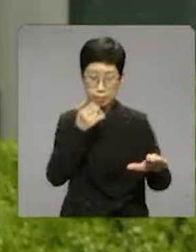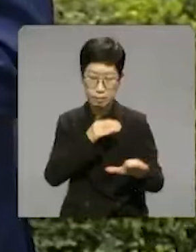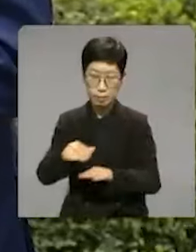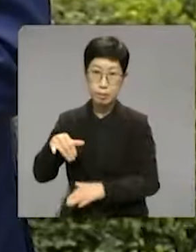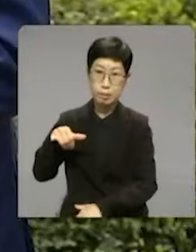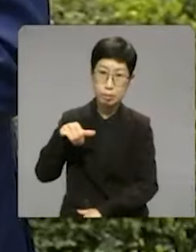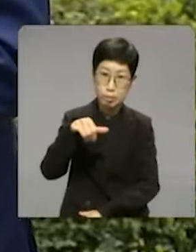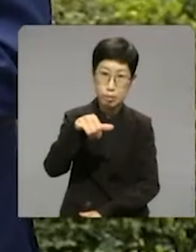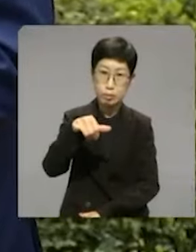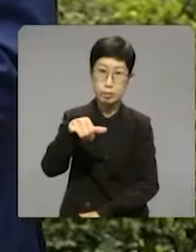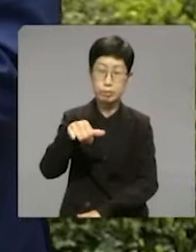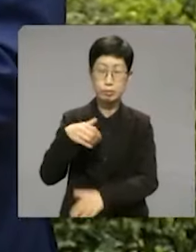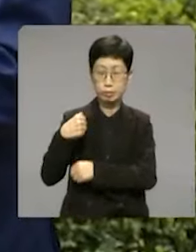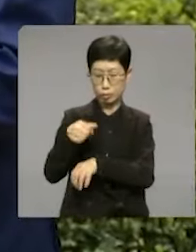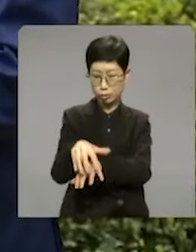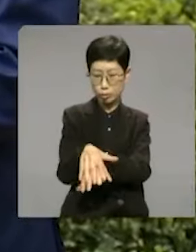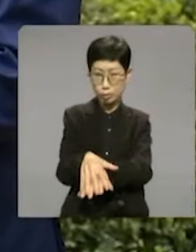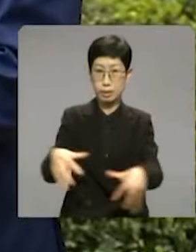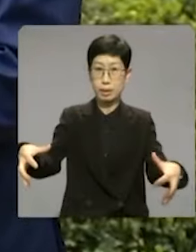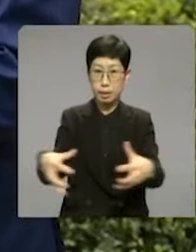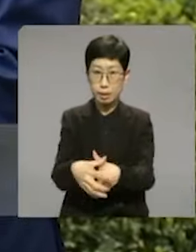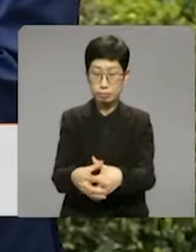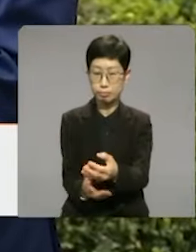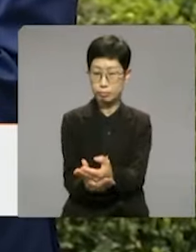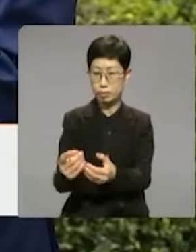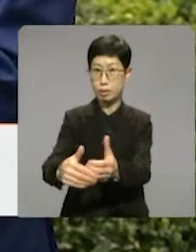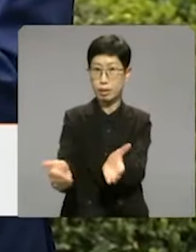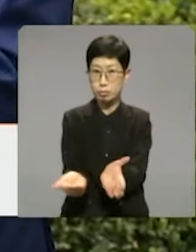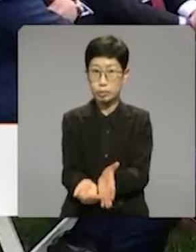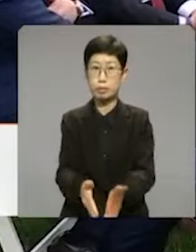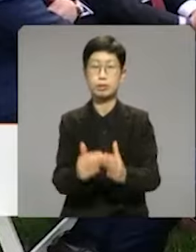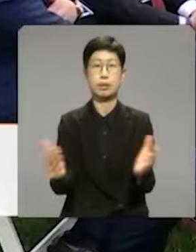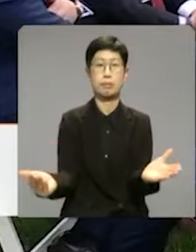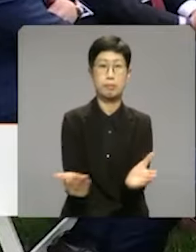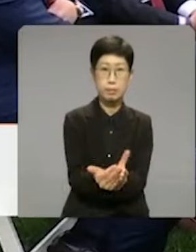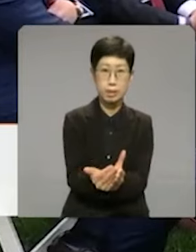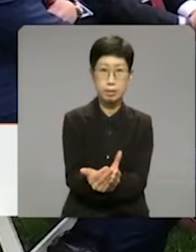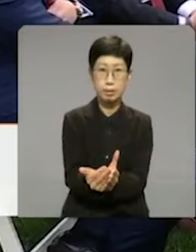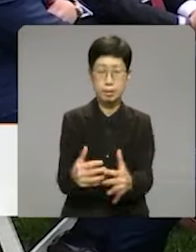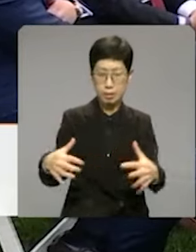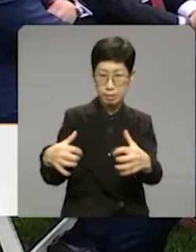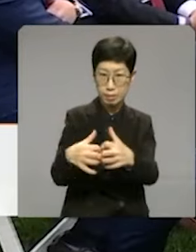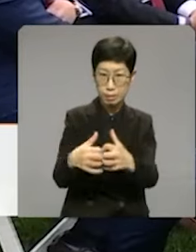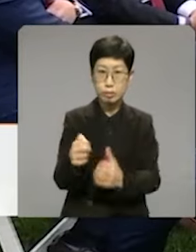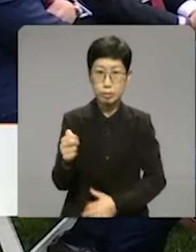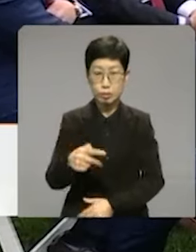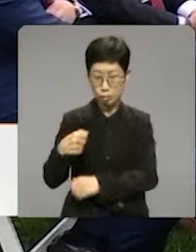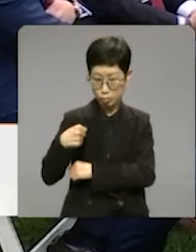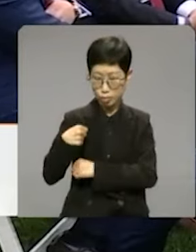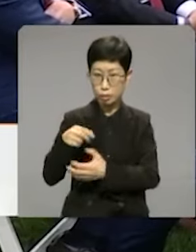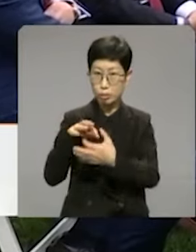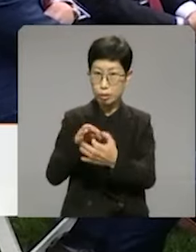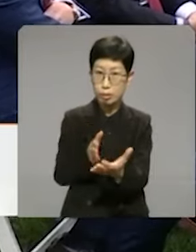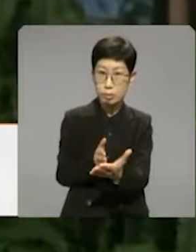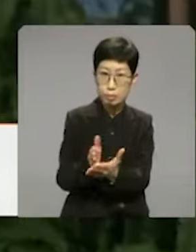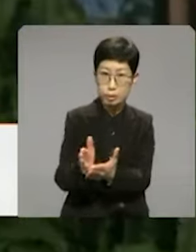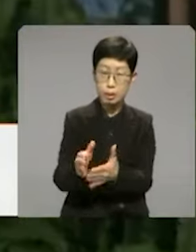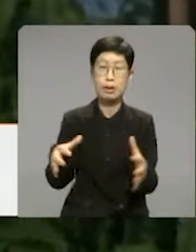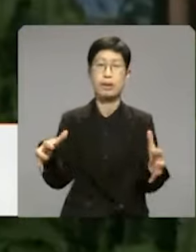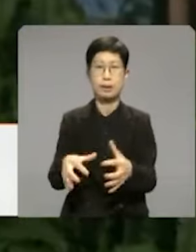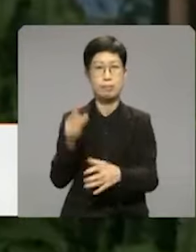통합하는 자위대 통합사령부 출범에 맞춰 주일 미군과 작전과 방위 역량을 원활하게 통합할